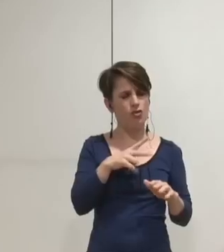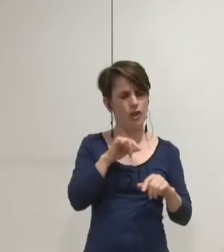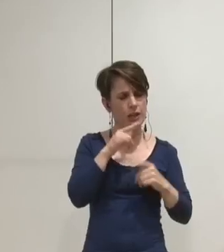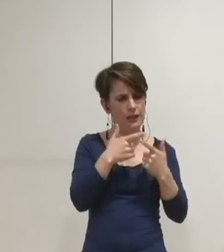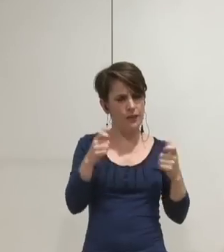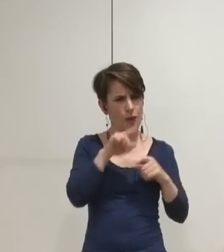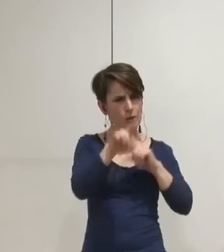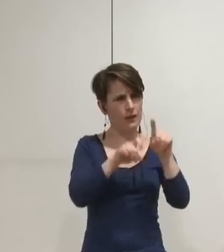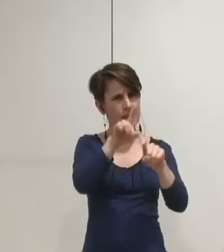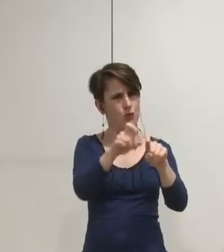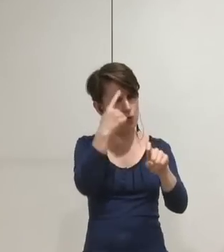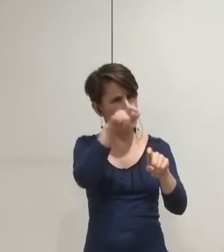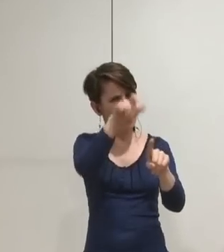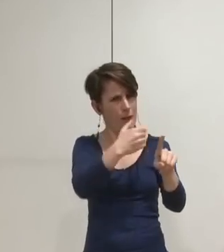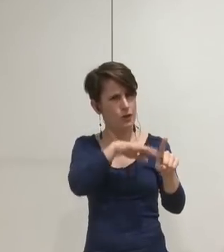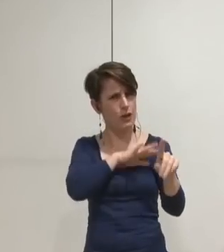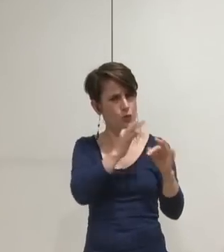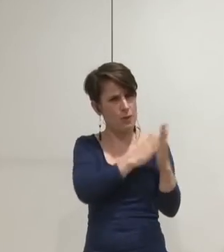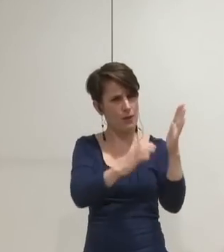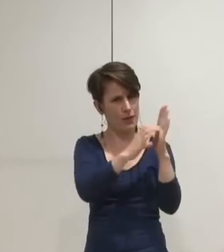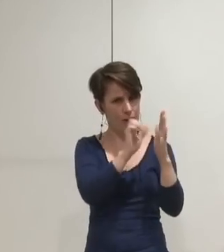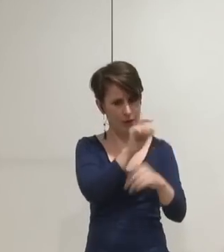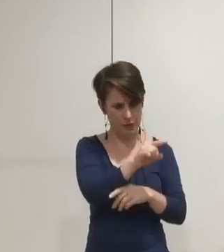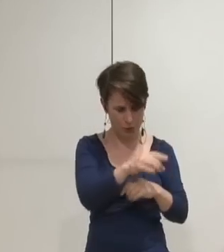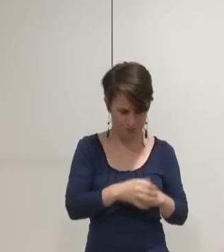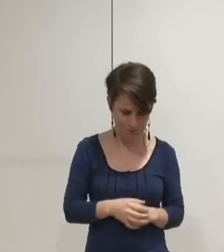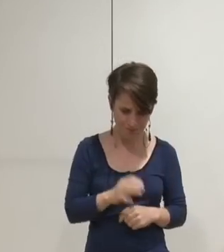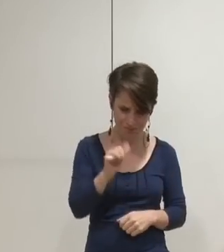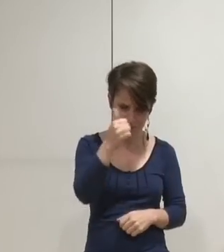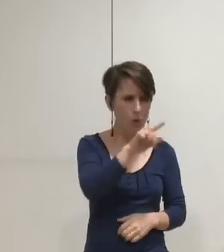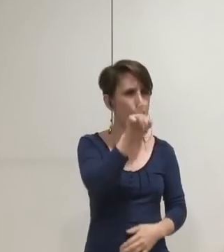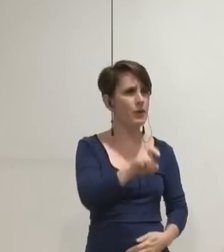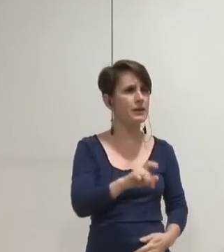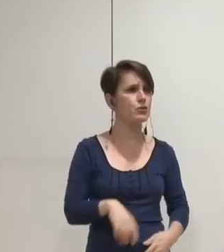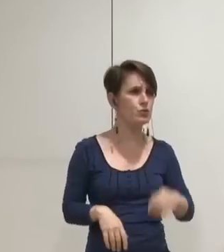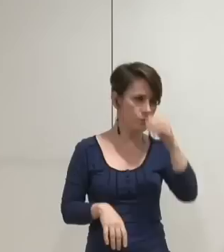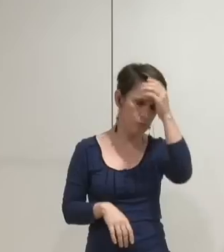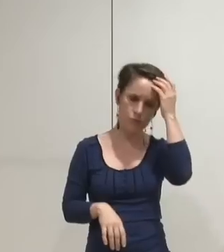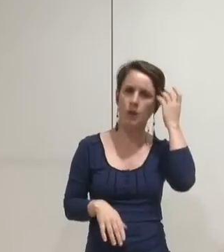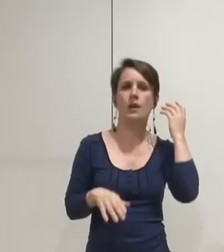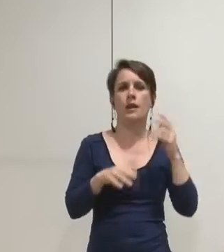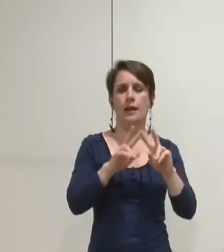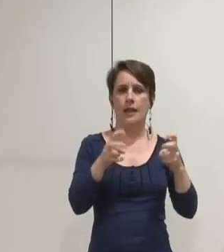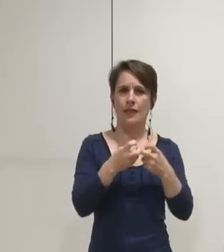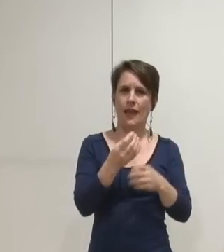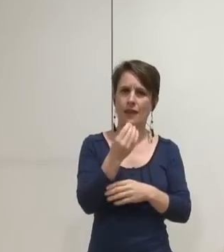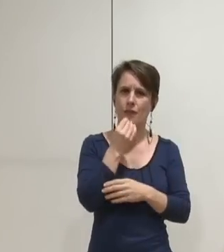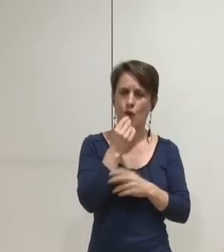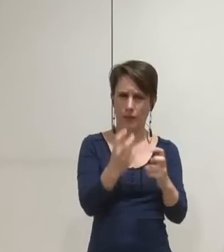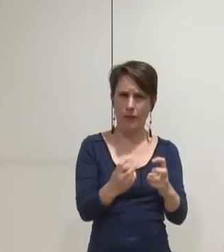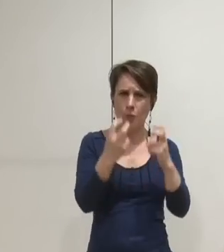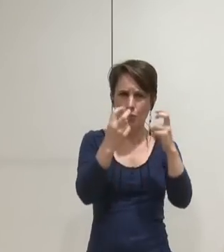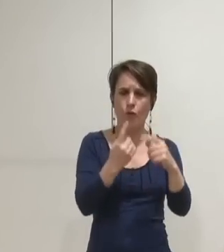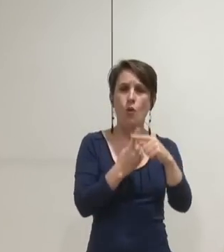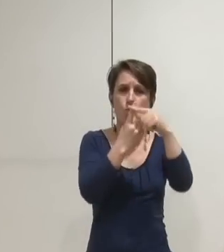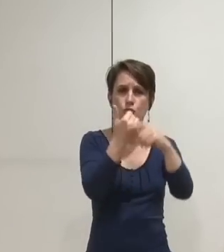rapporteur et une remarque à faire la première question pourquoi est-ce que vousug pourquoi est-ce que vous augmentez les tarifs de la cantine de 1,8